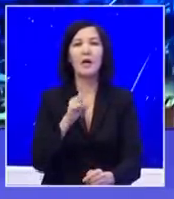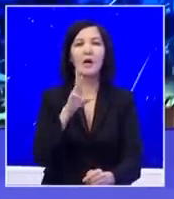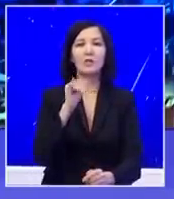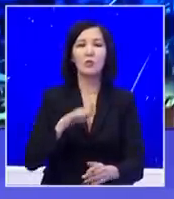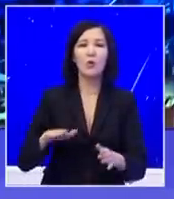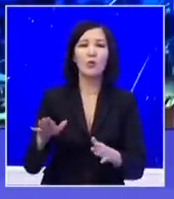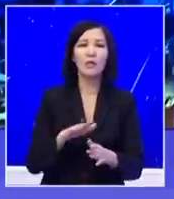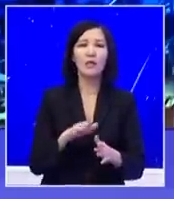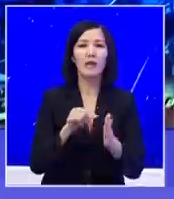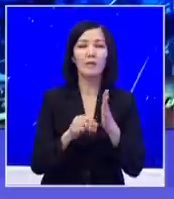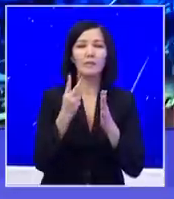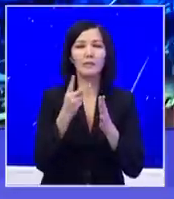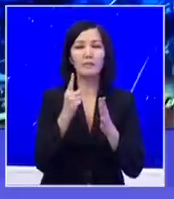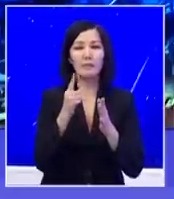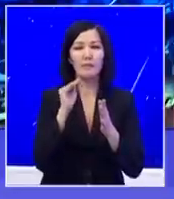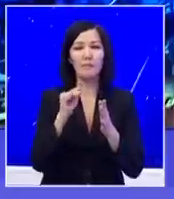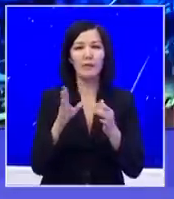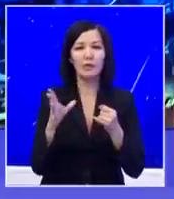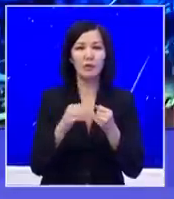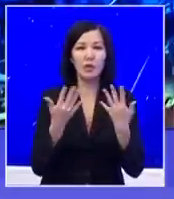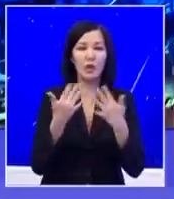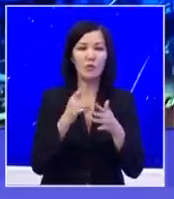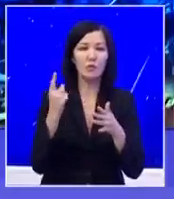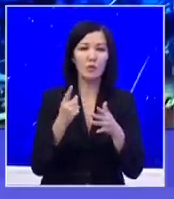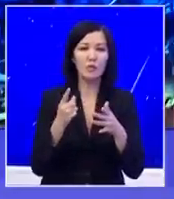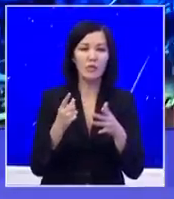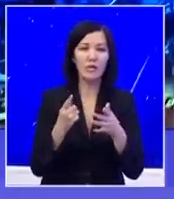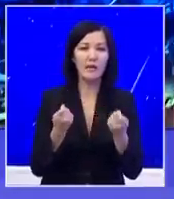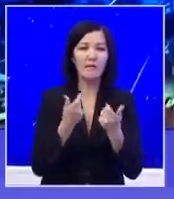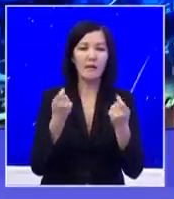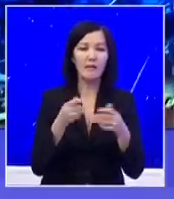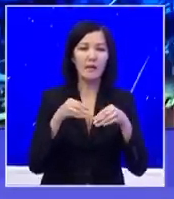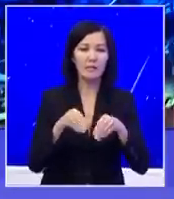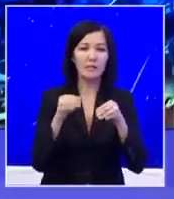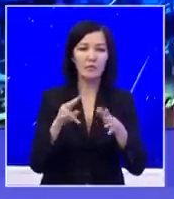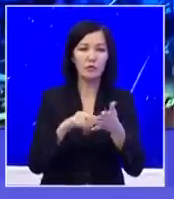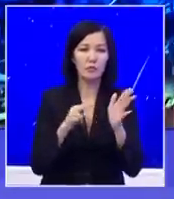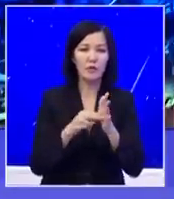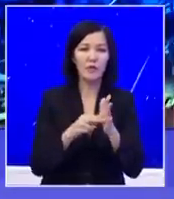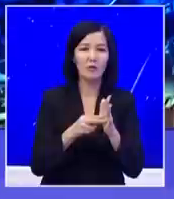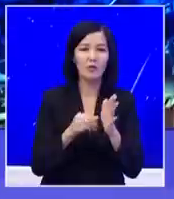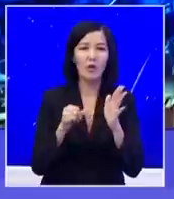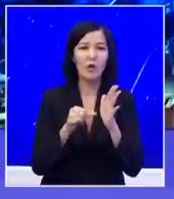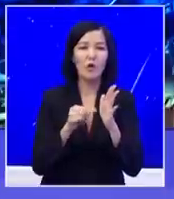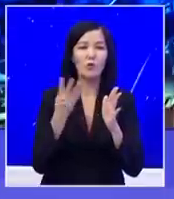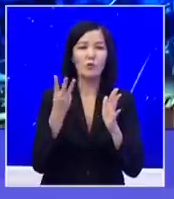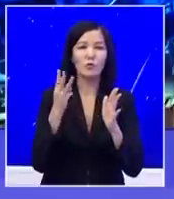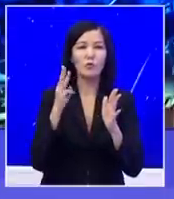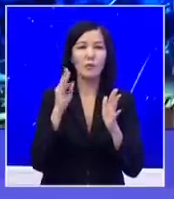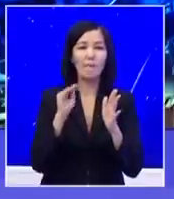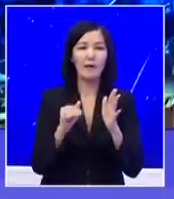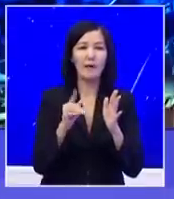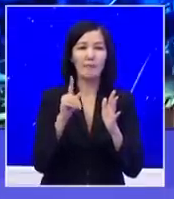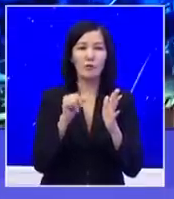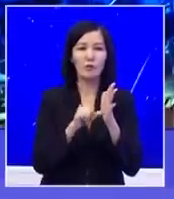Ақсу ауданында биыл 61 мыңнан аса гектарға ауыл шаруашылығы дақылдарының себу жоспарлануда. Оның